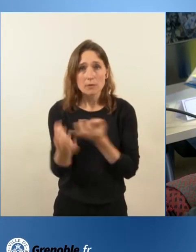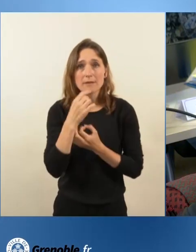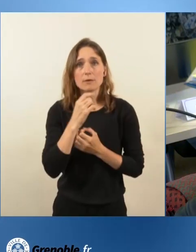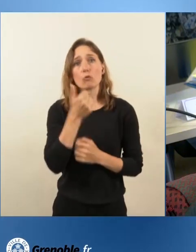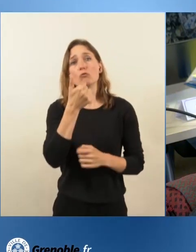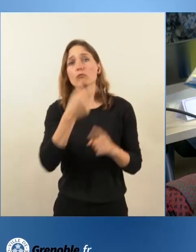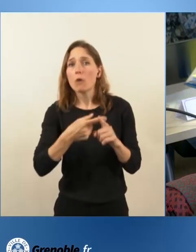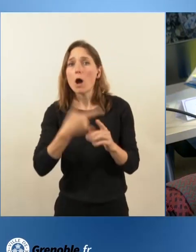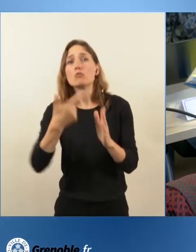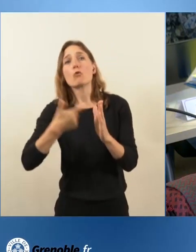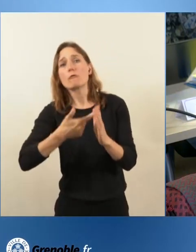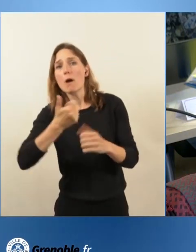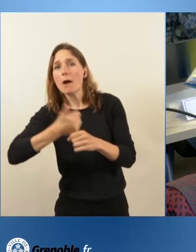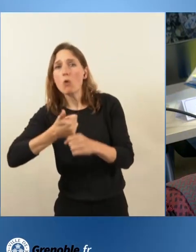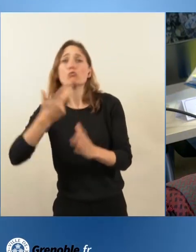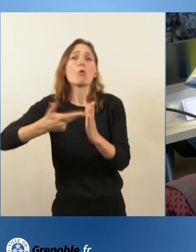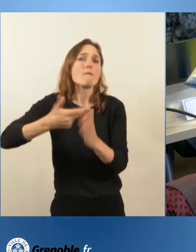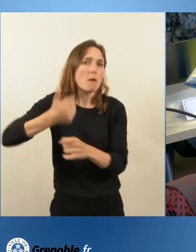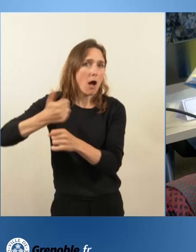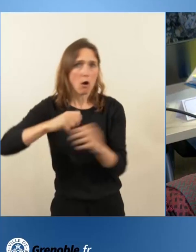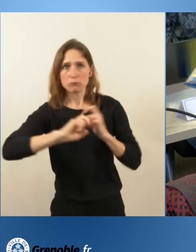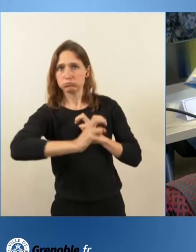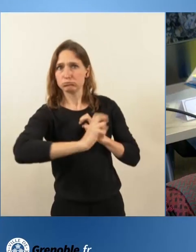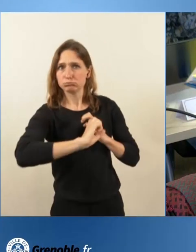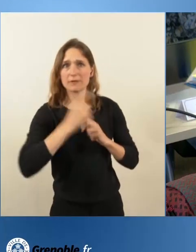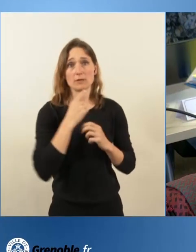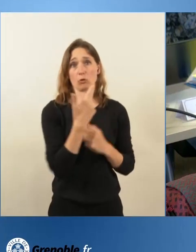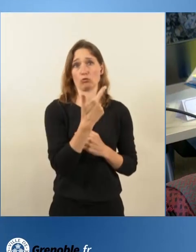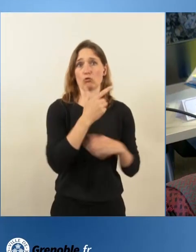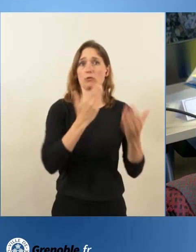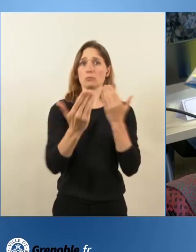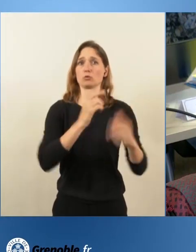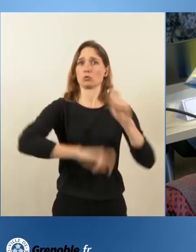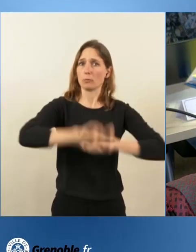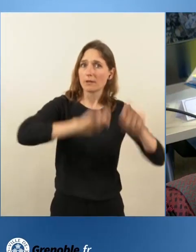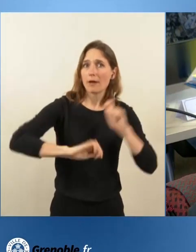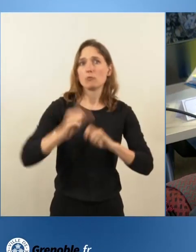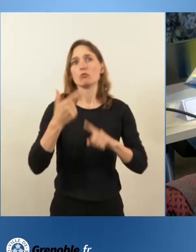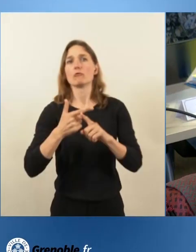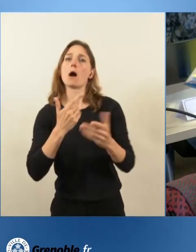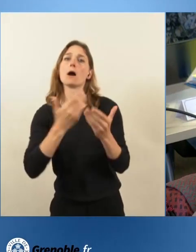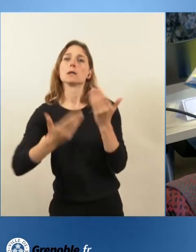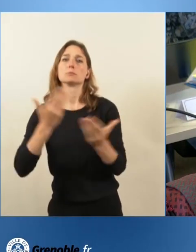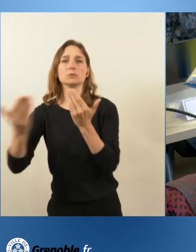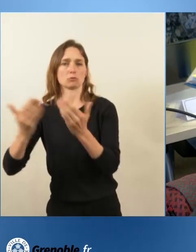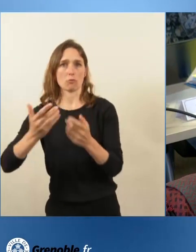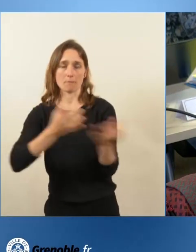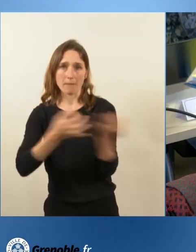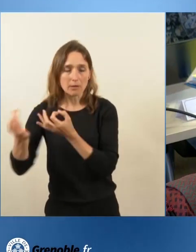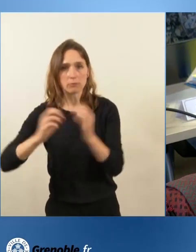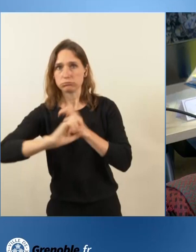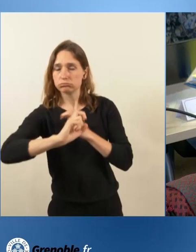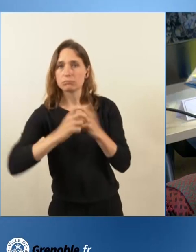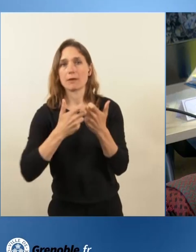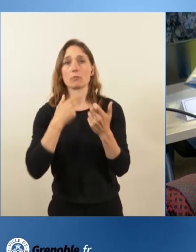deux fois par an voire trois fois par an c'est à dire qu'ils vont voir les deux expositions temporaires et qui vont une fois à l'exposition permanente par exemple quand ils accueillent des amis